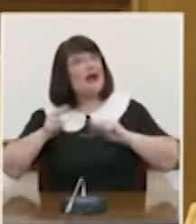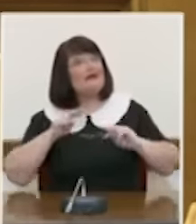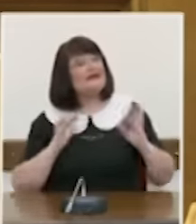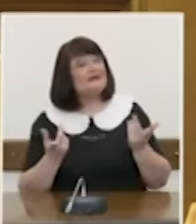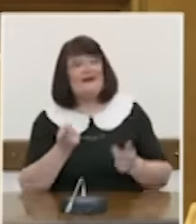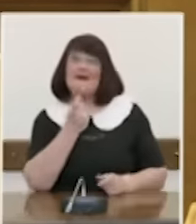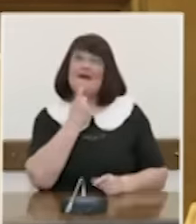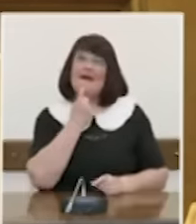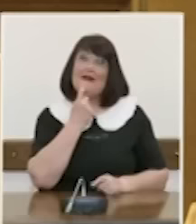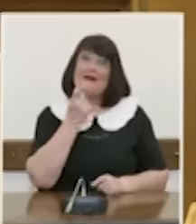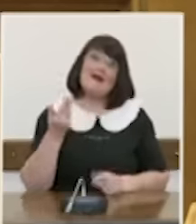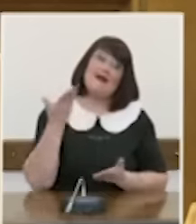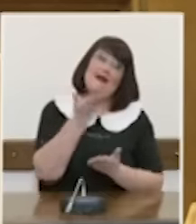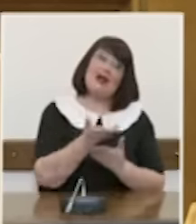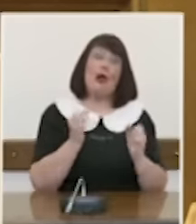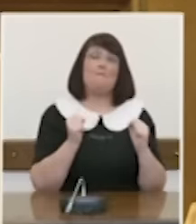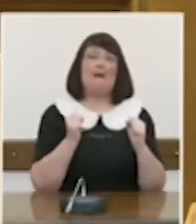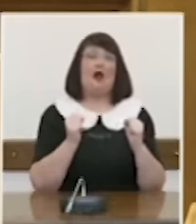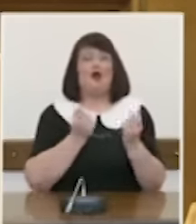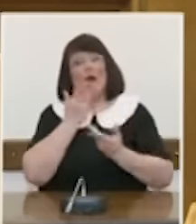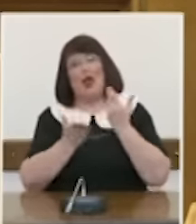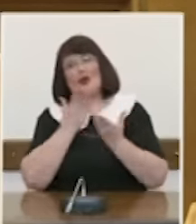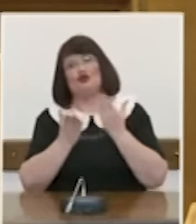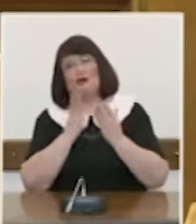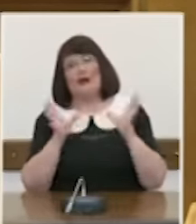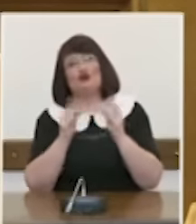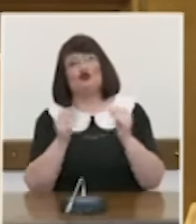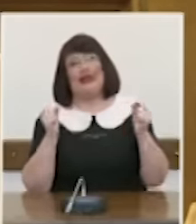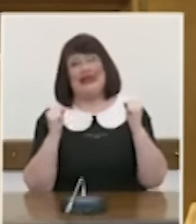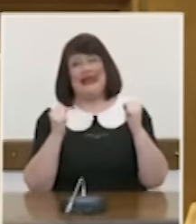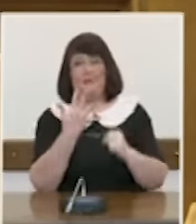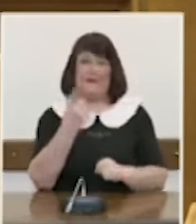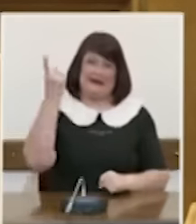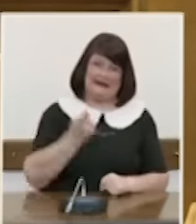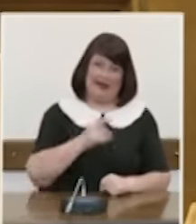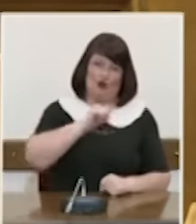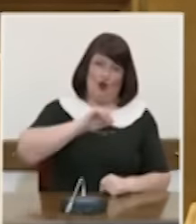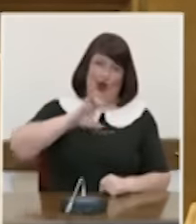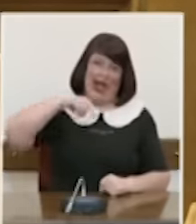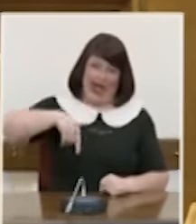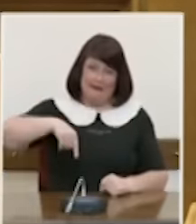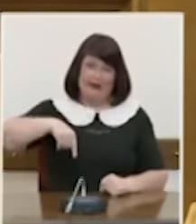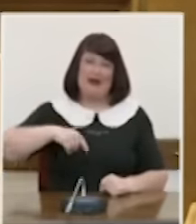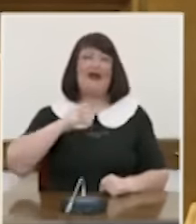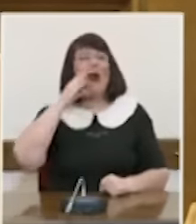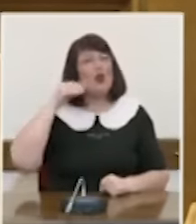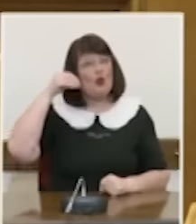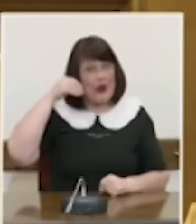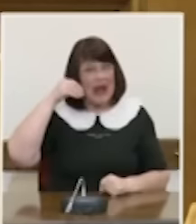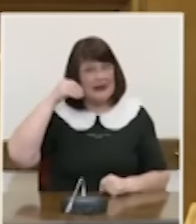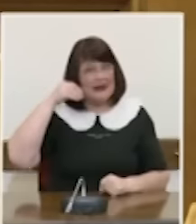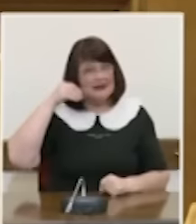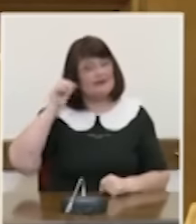είχε ζητήσει πάγωμα των δαπανών για την υγεία στο 5% του ΑΕΠ, ενώ ο κύριος Ανδρουλάκης συμφωνεί